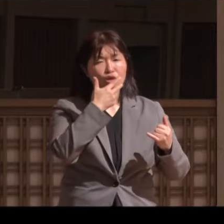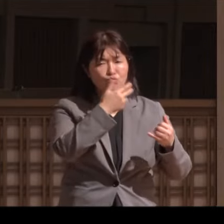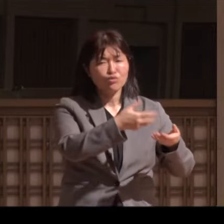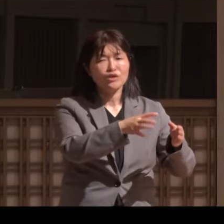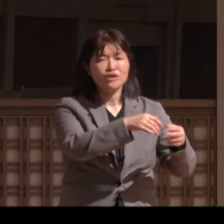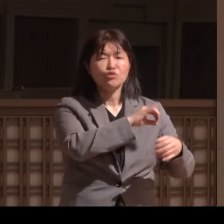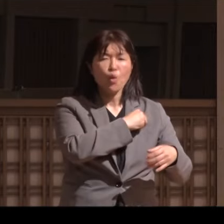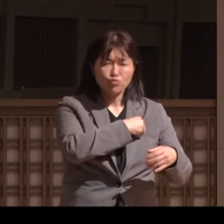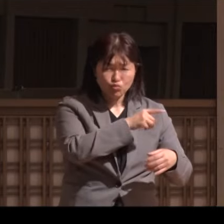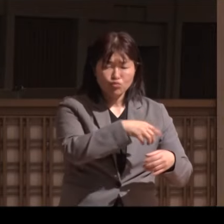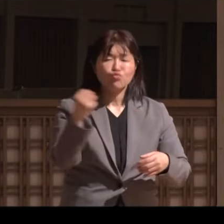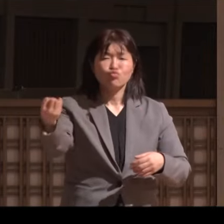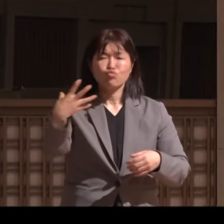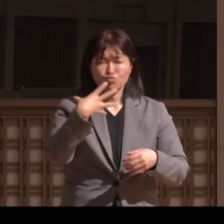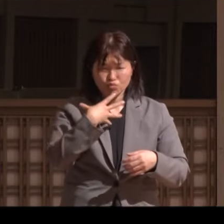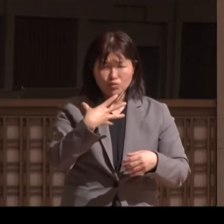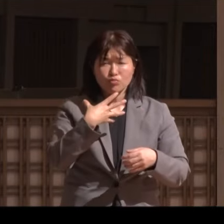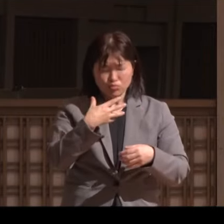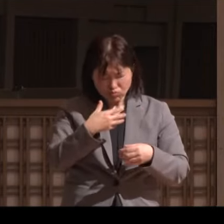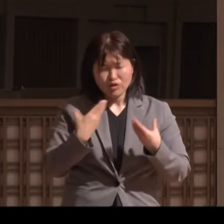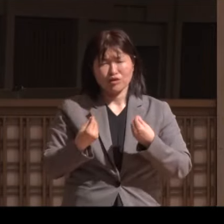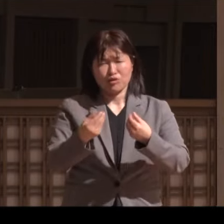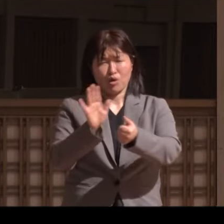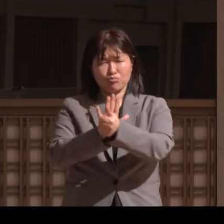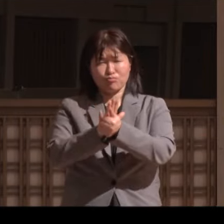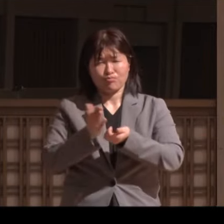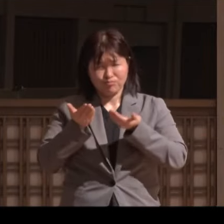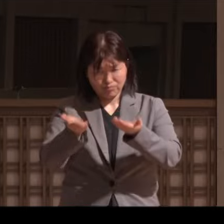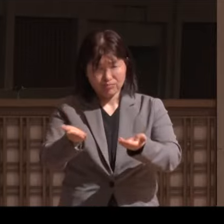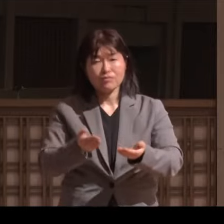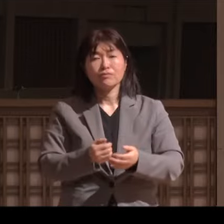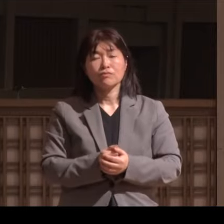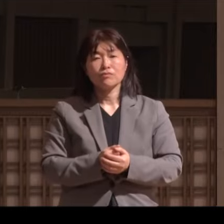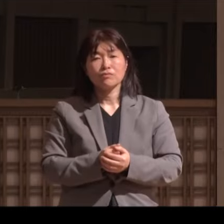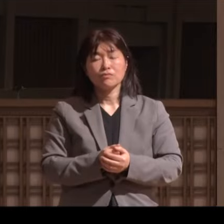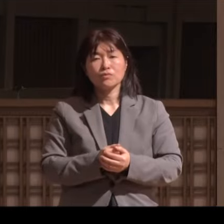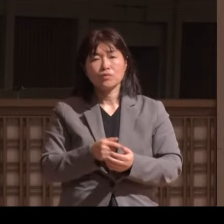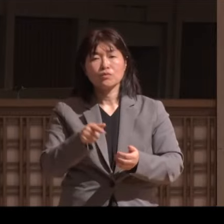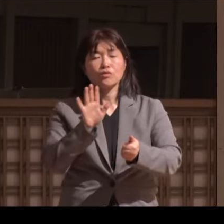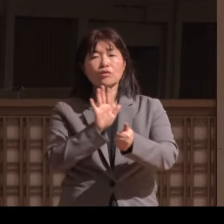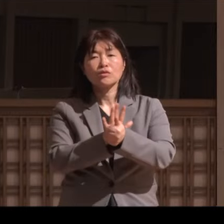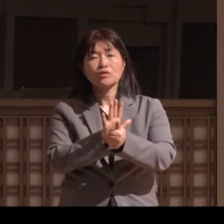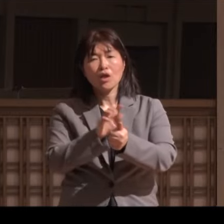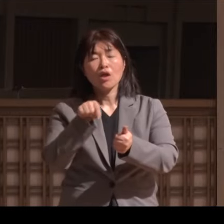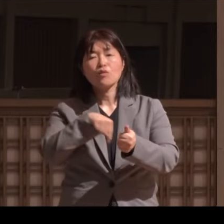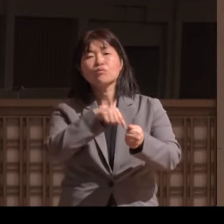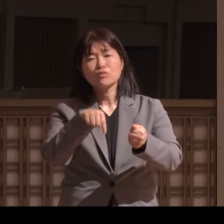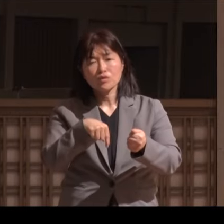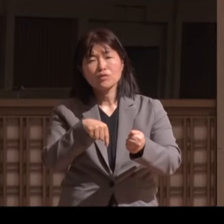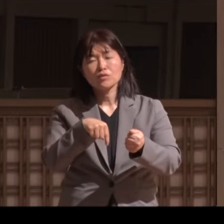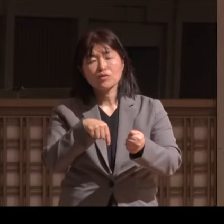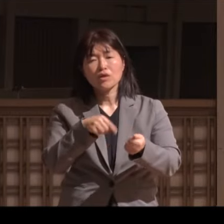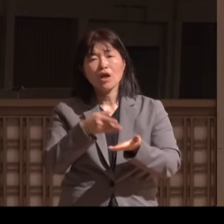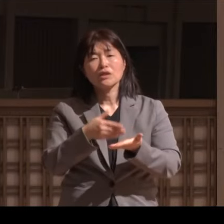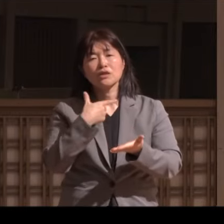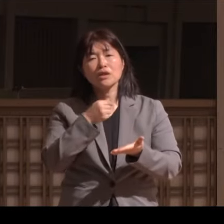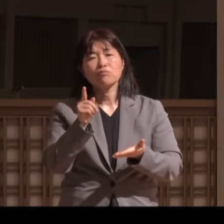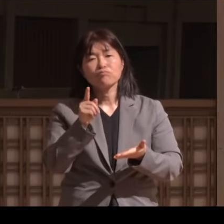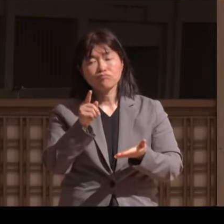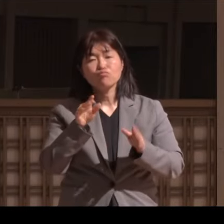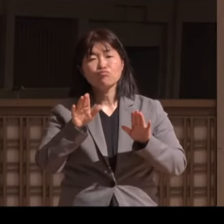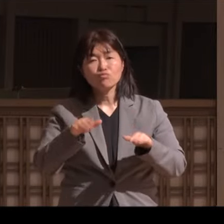ねおっしゃってくださいもう万全の体制でですねしっかりやりたいと思ってますその中でちょっと支援という実務的な支援で少しあのお話をしたいのが